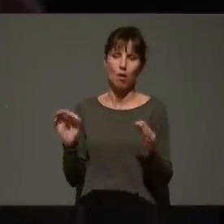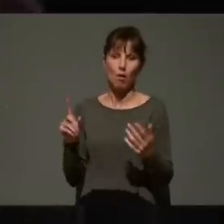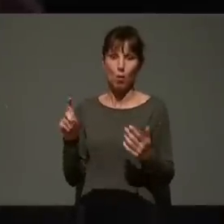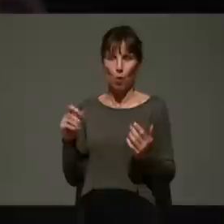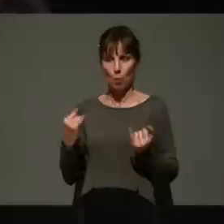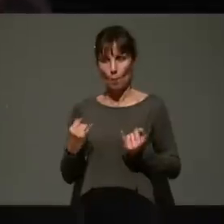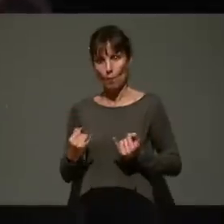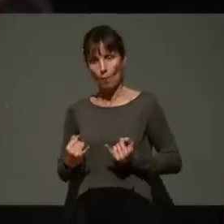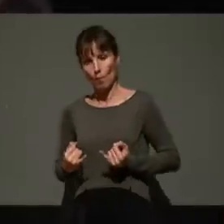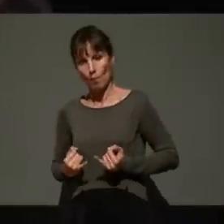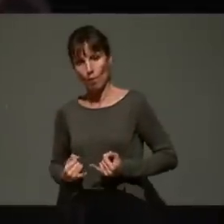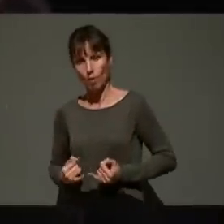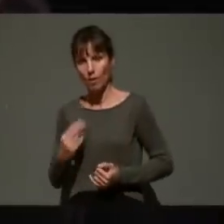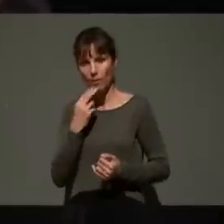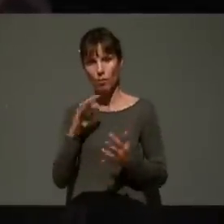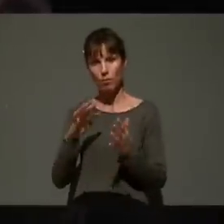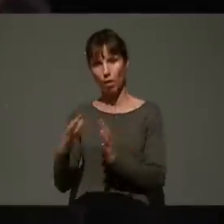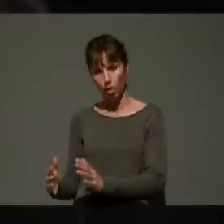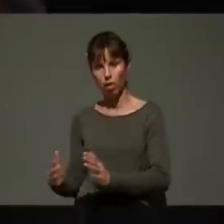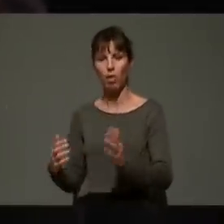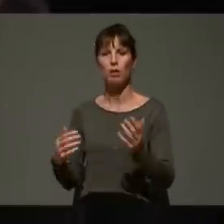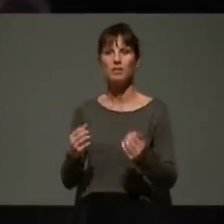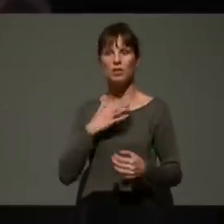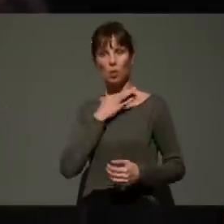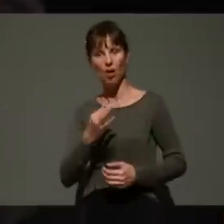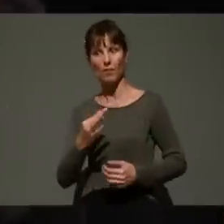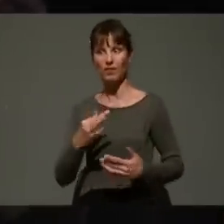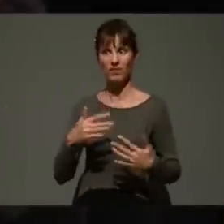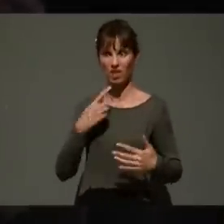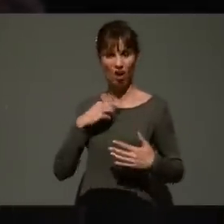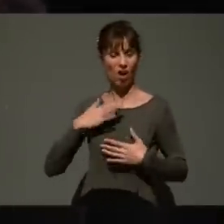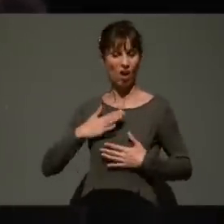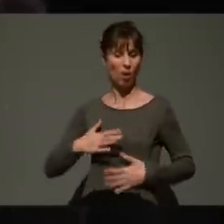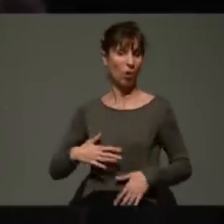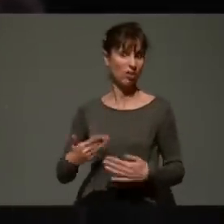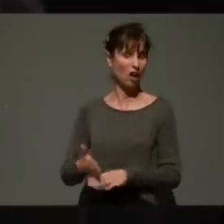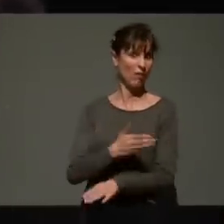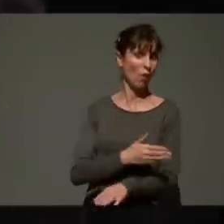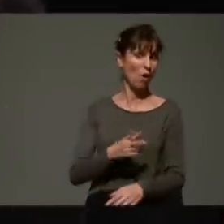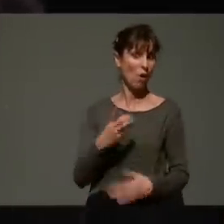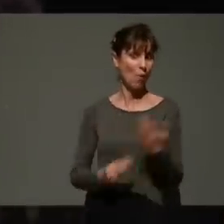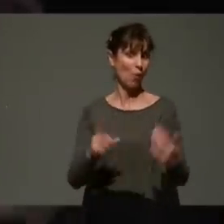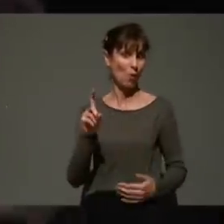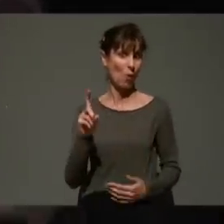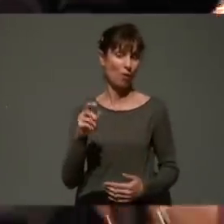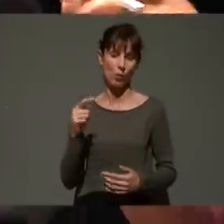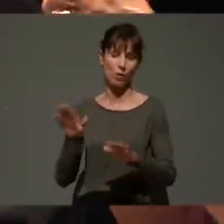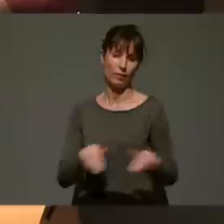performance baisse, et il faut savoir que quand vous avez soif, vous êtes déjà déshydraté. Donc, il faut absolument éviter